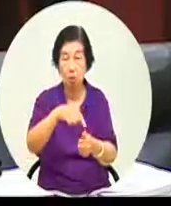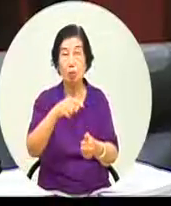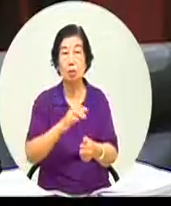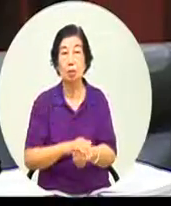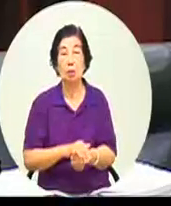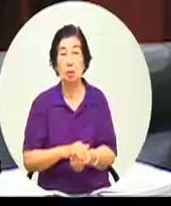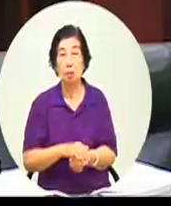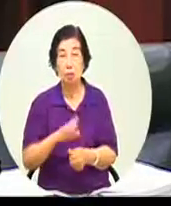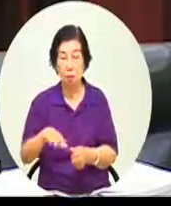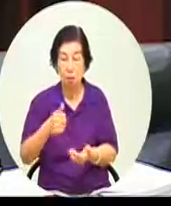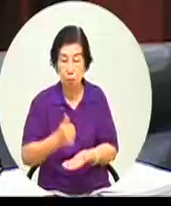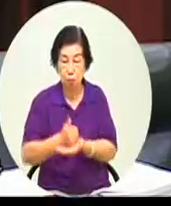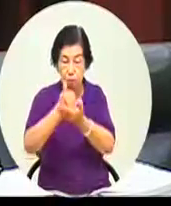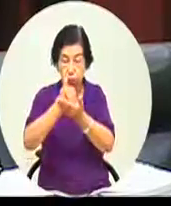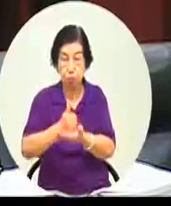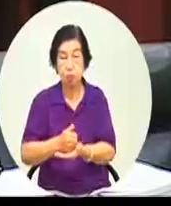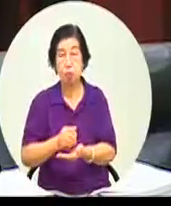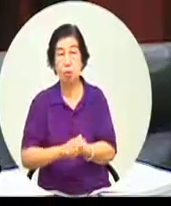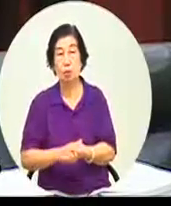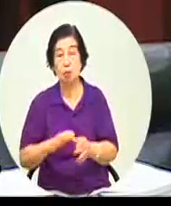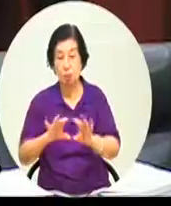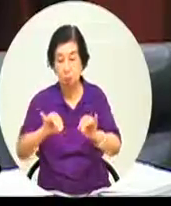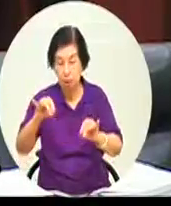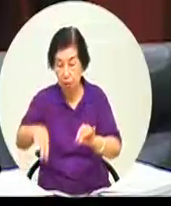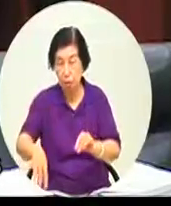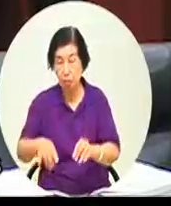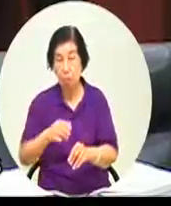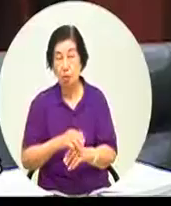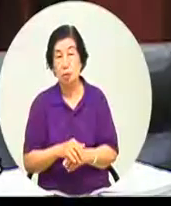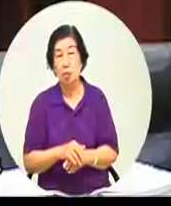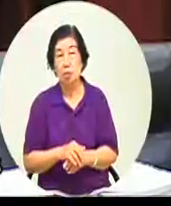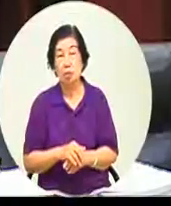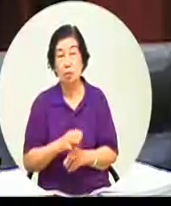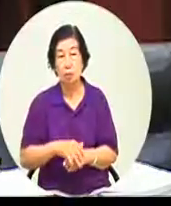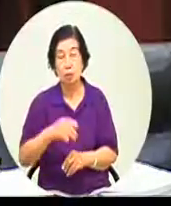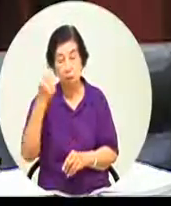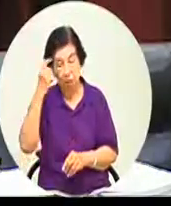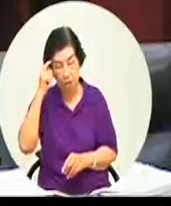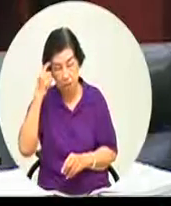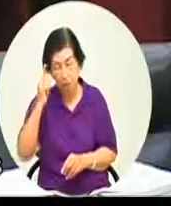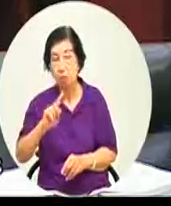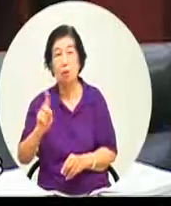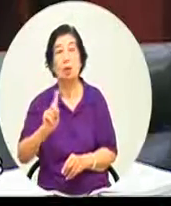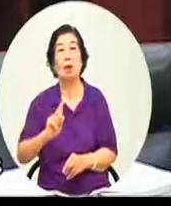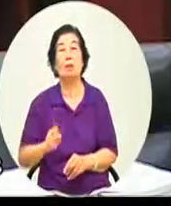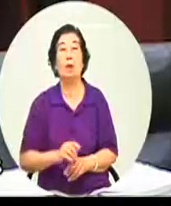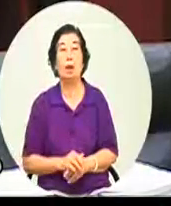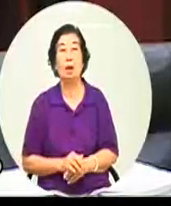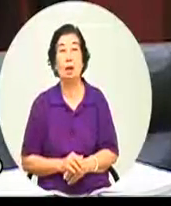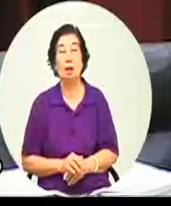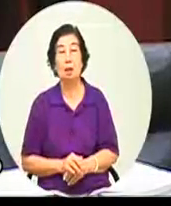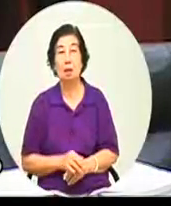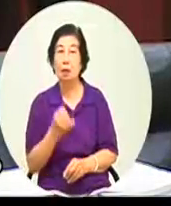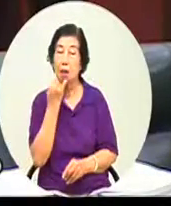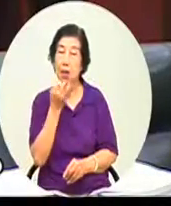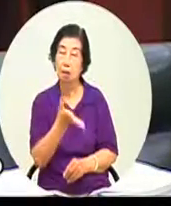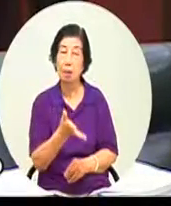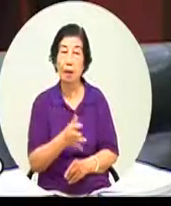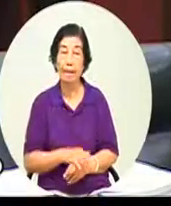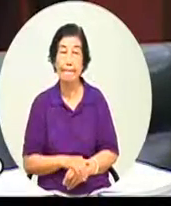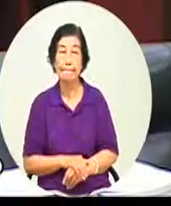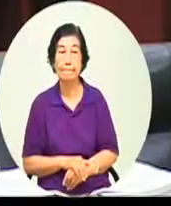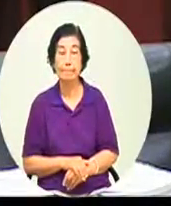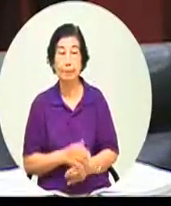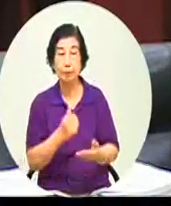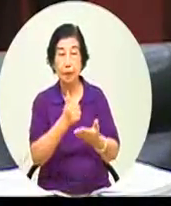搁尊重地方，甲地看地方因的意见是安怎会使袂？我请局长答复一下吧。 郑局